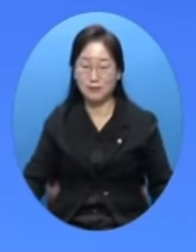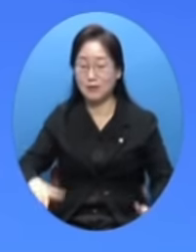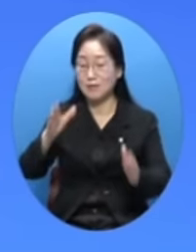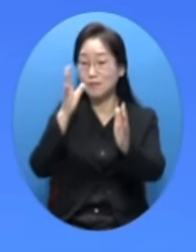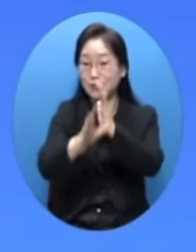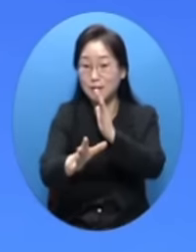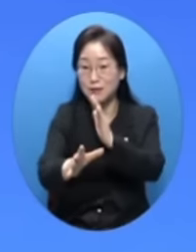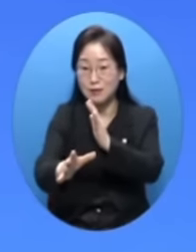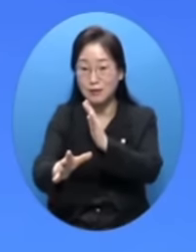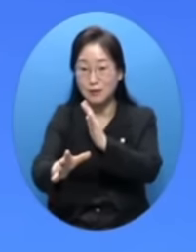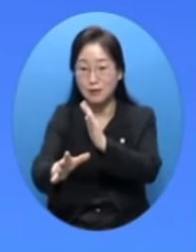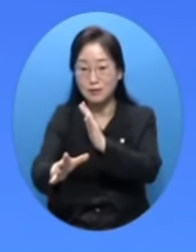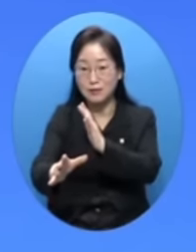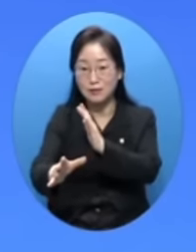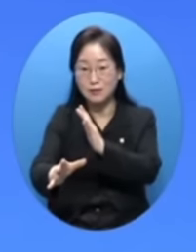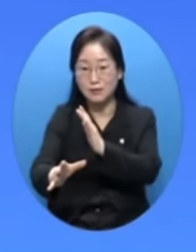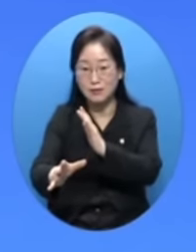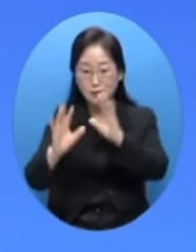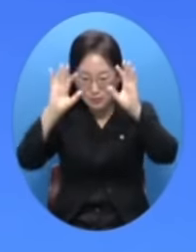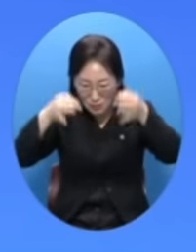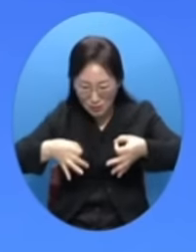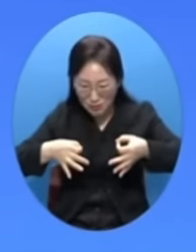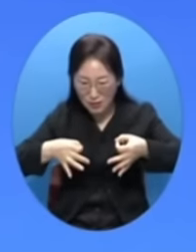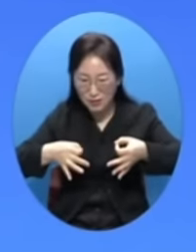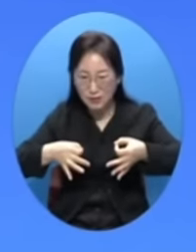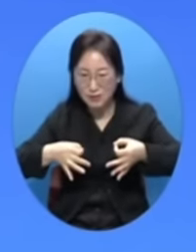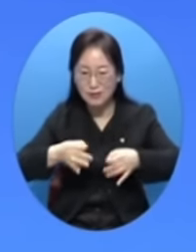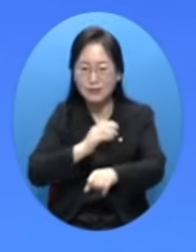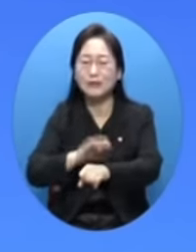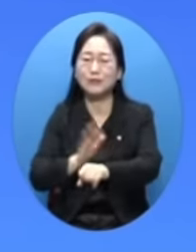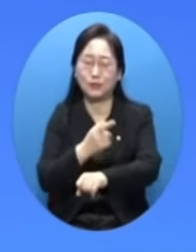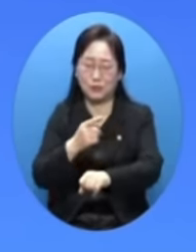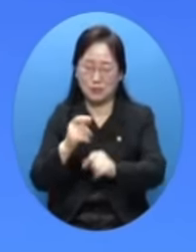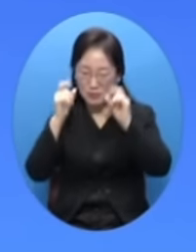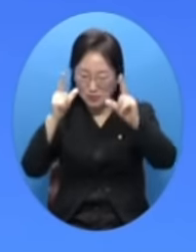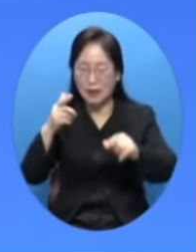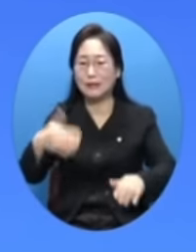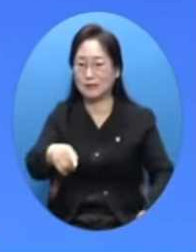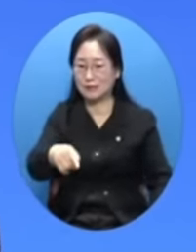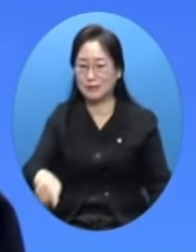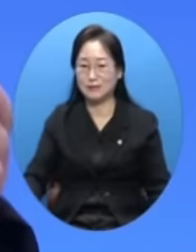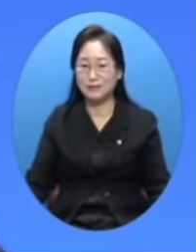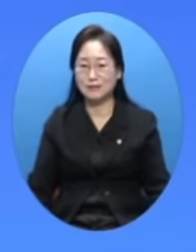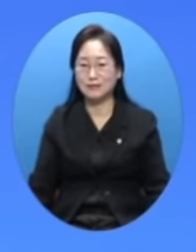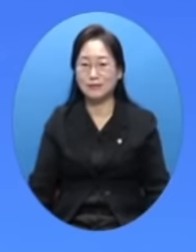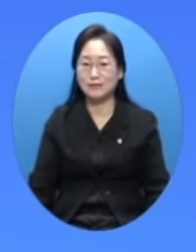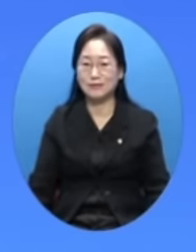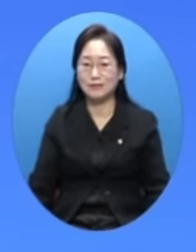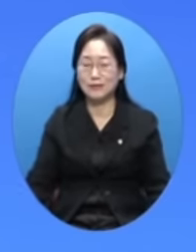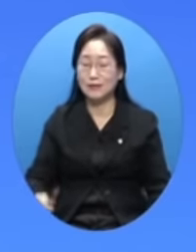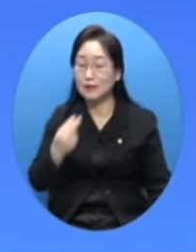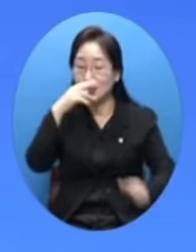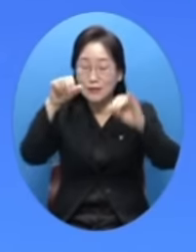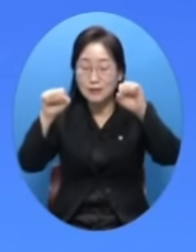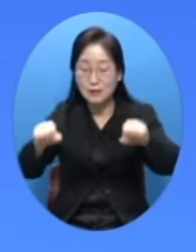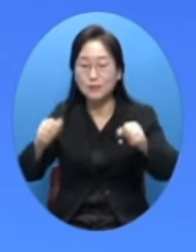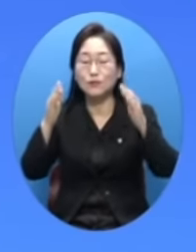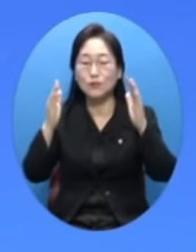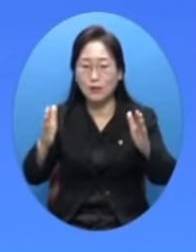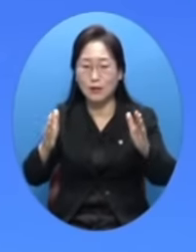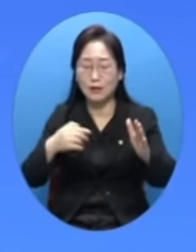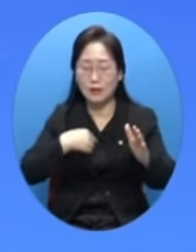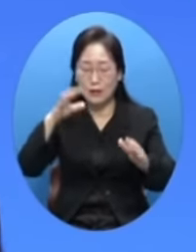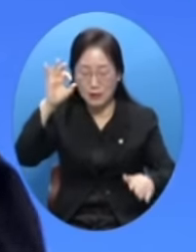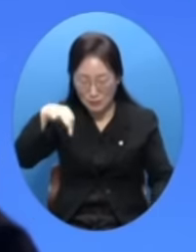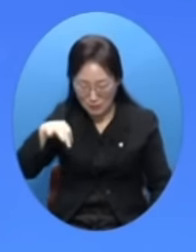일으 하는데 그서 본인이 자신을 잘 깨닫지 못해서 그런 것입니다 우리가 살아숨쉬는 동안 나는 아무것도